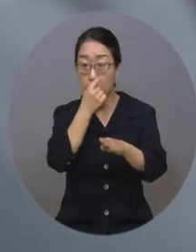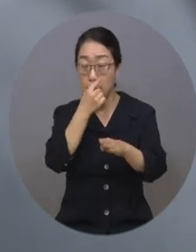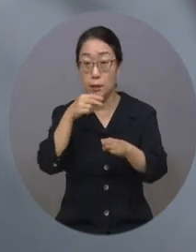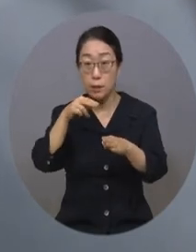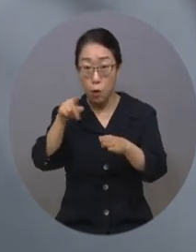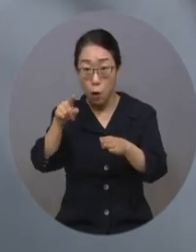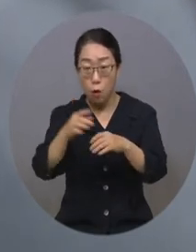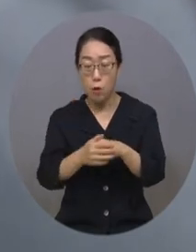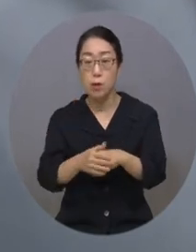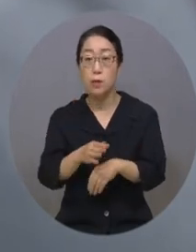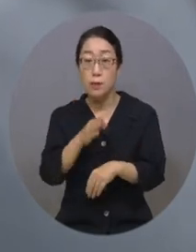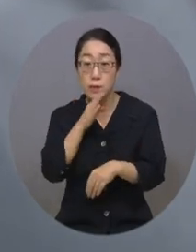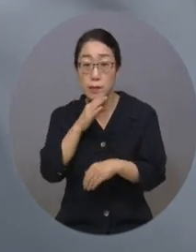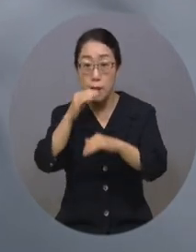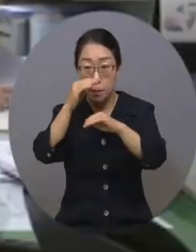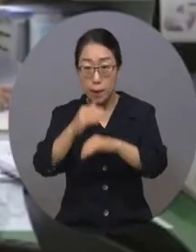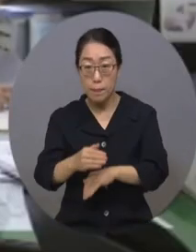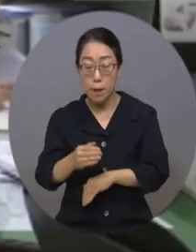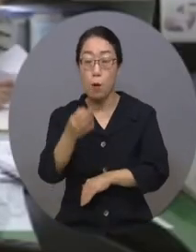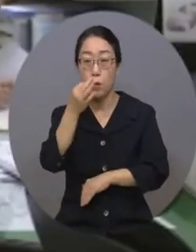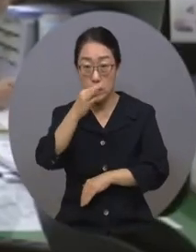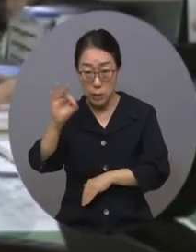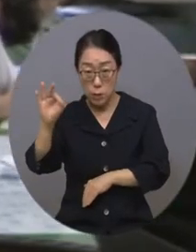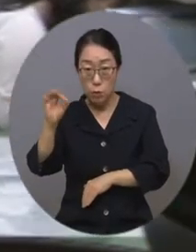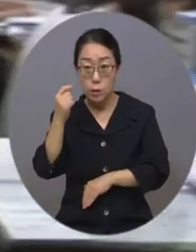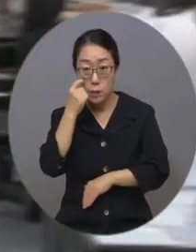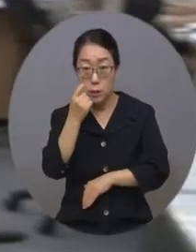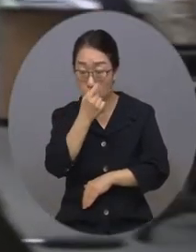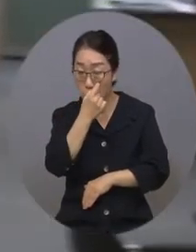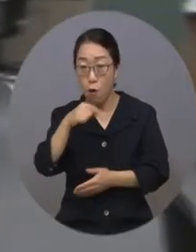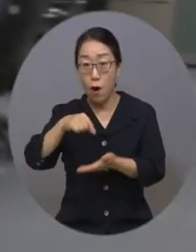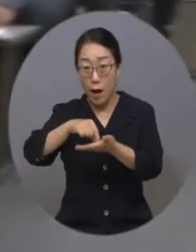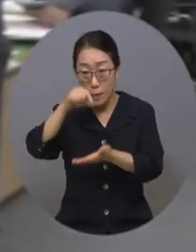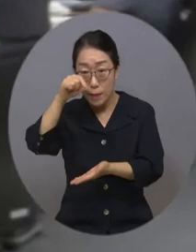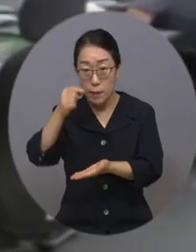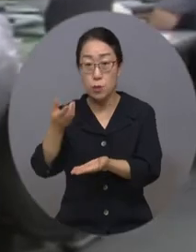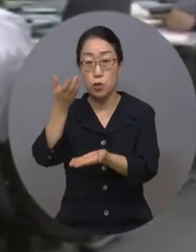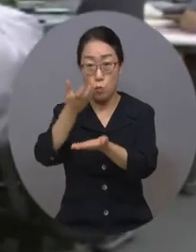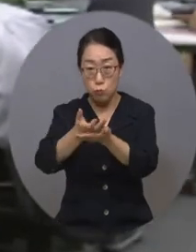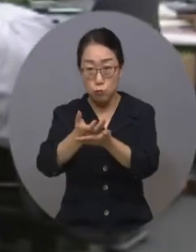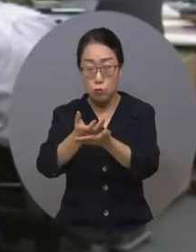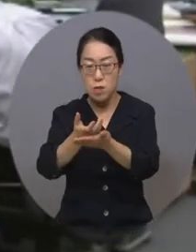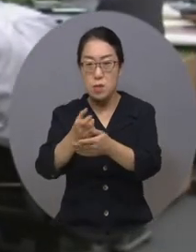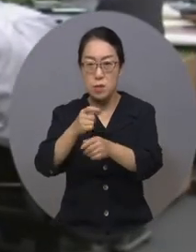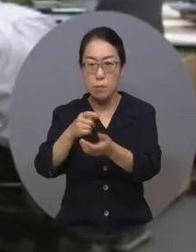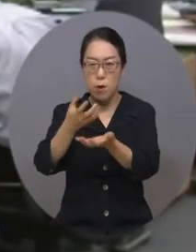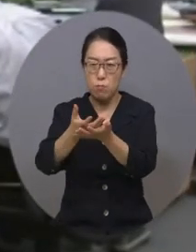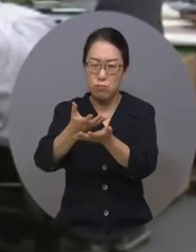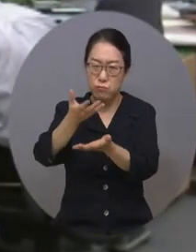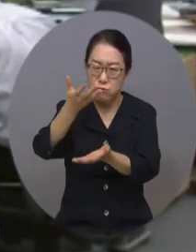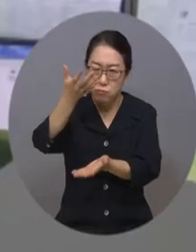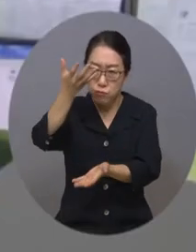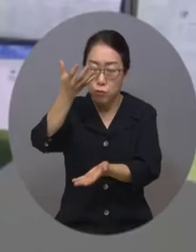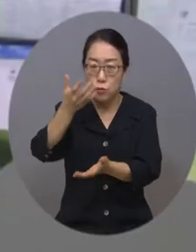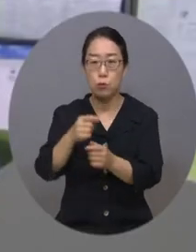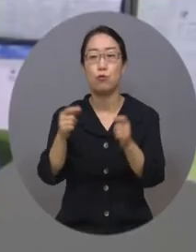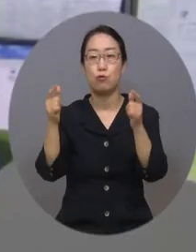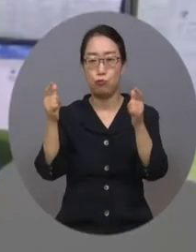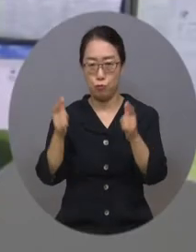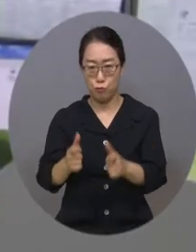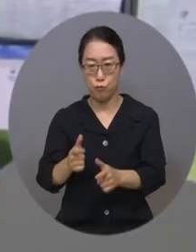객관적 사실 관계를 인정할 만한 증거를 첨부할 경우 별도의 소명 서류제출 부담을 덜 도록